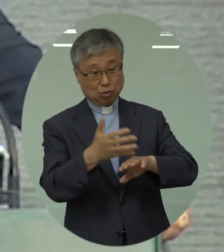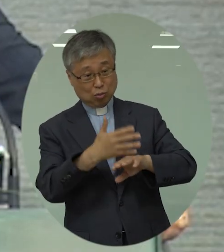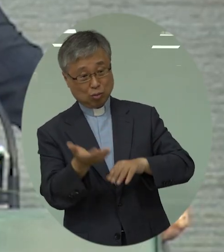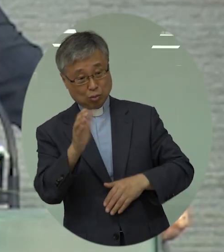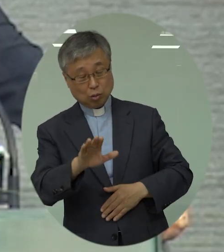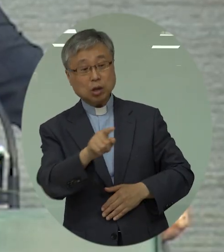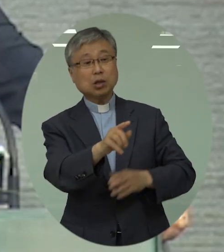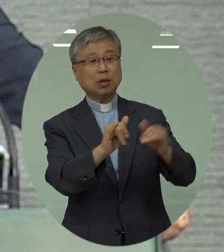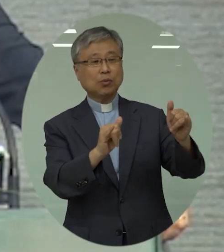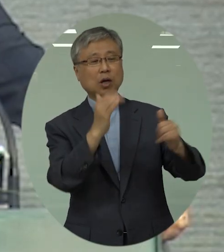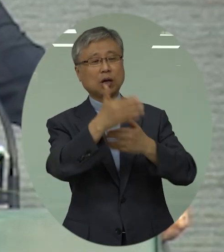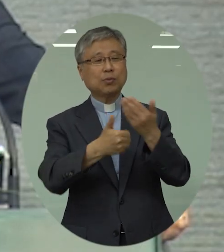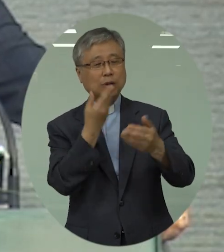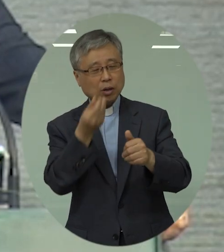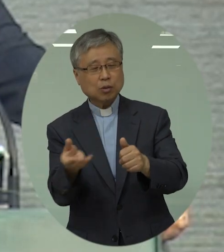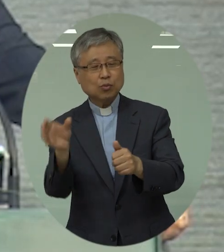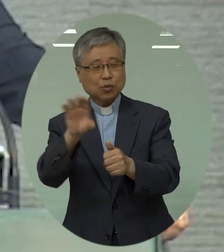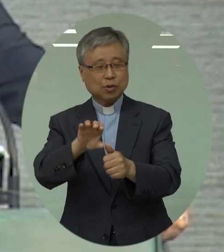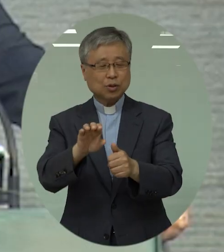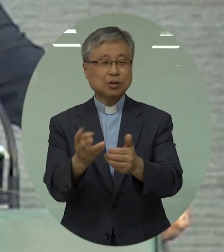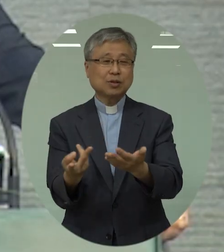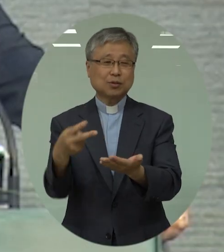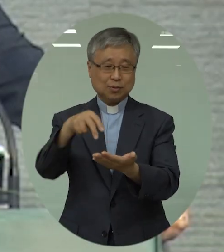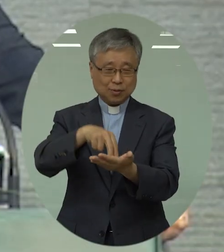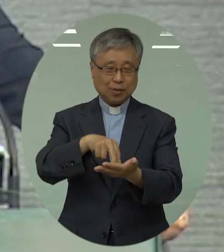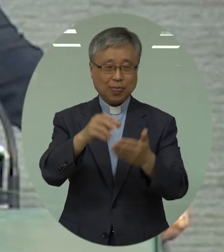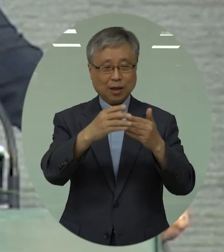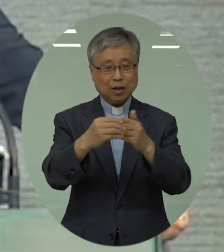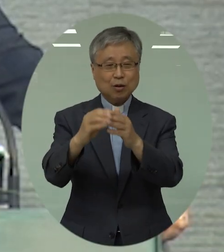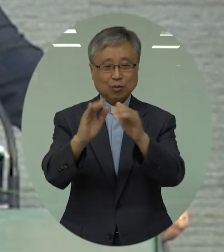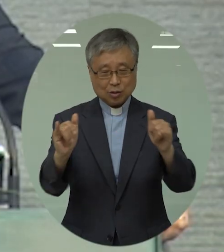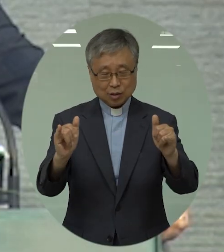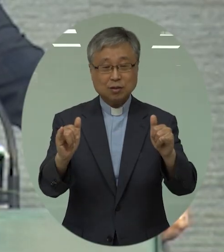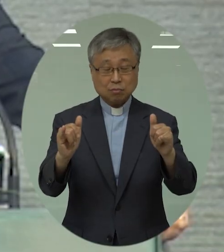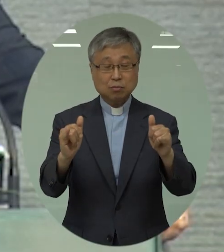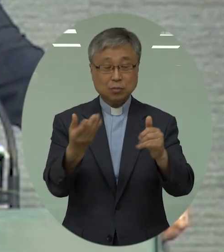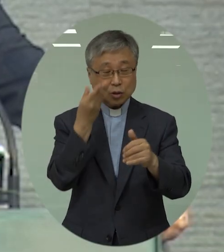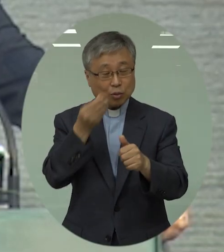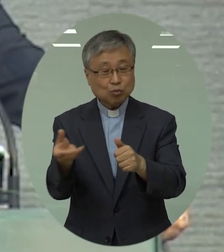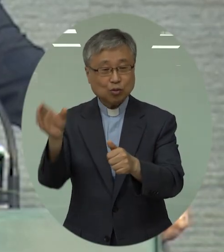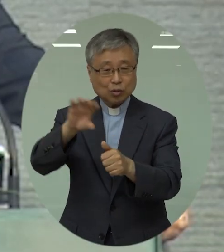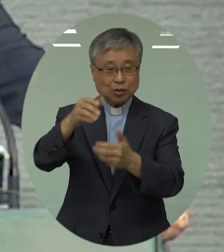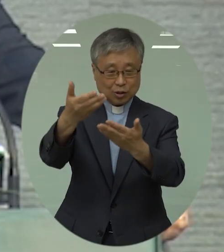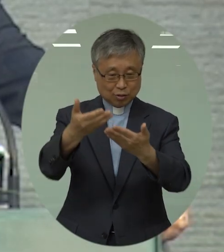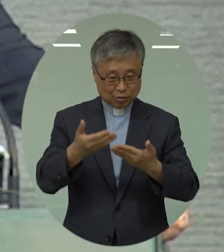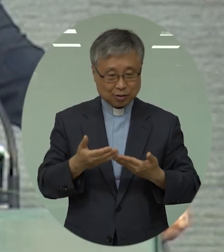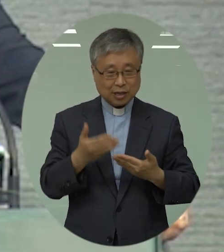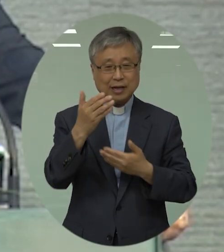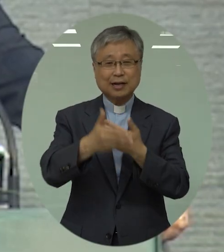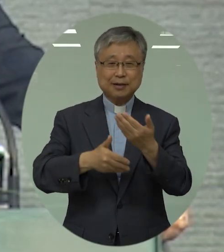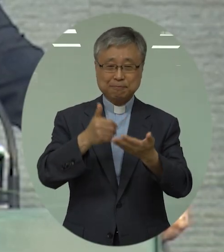하나님이 기름 부어 세우셨지. 지도자를 기름 부어 세우시는 하나님.